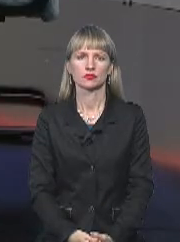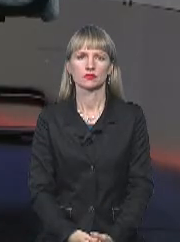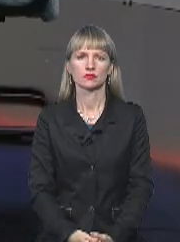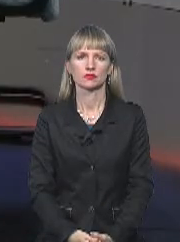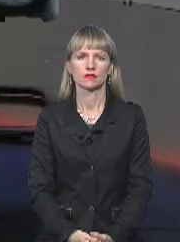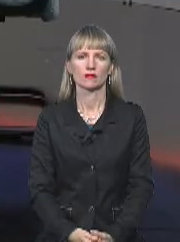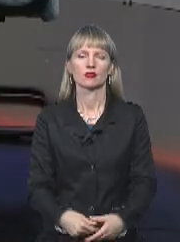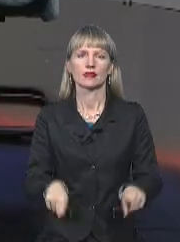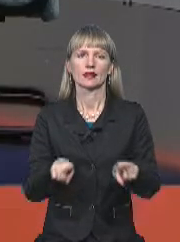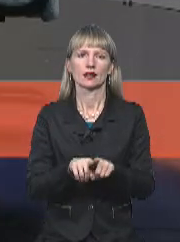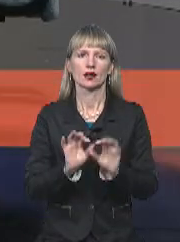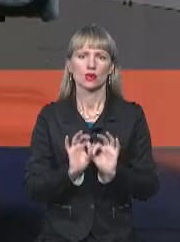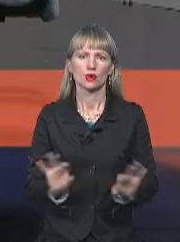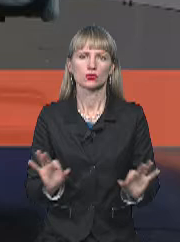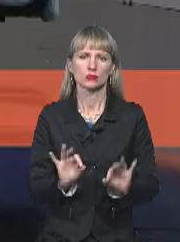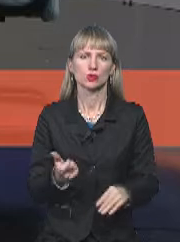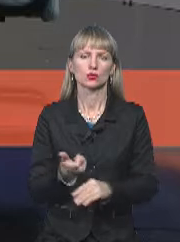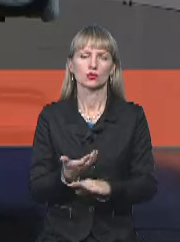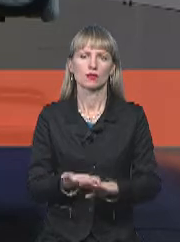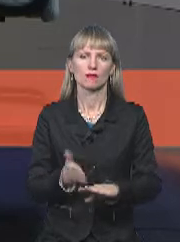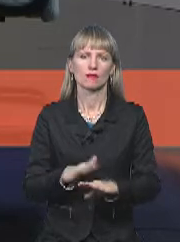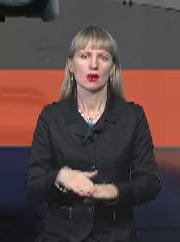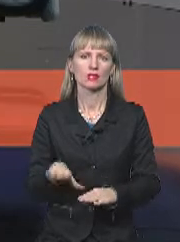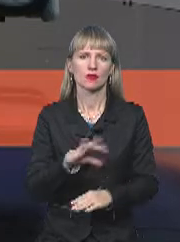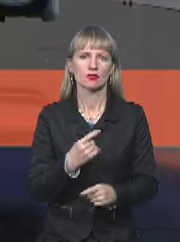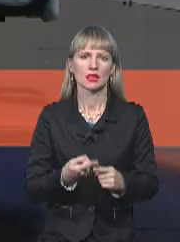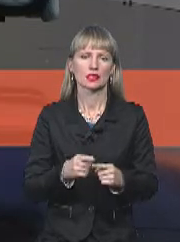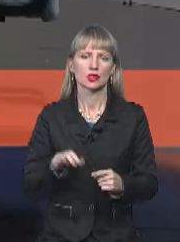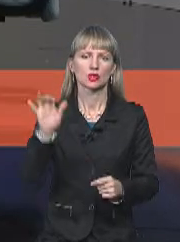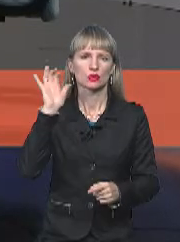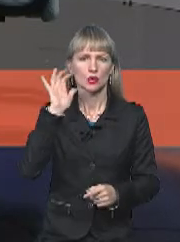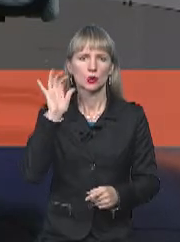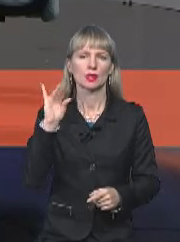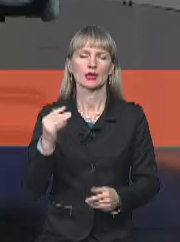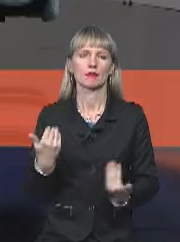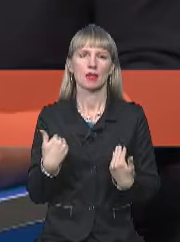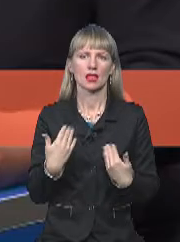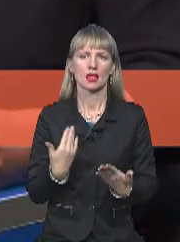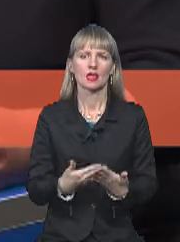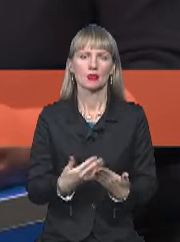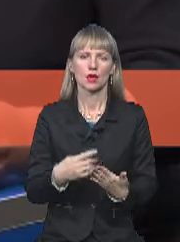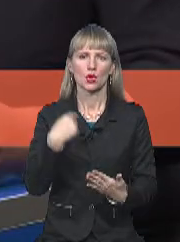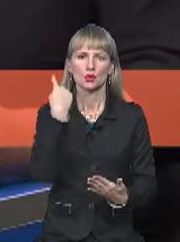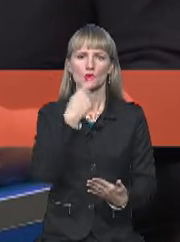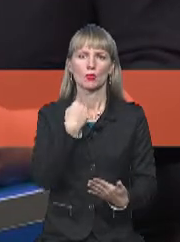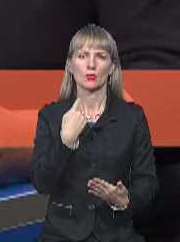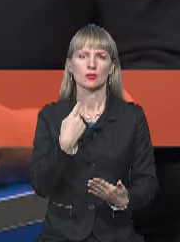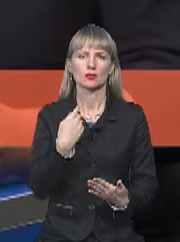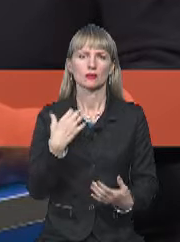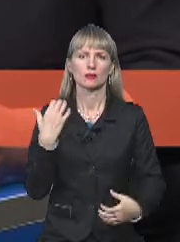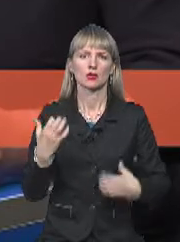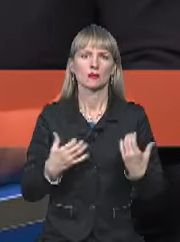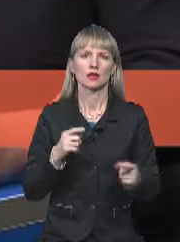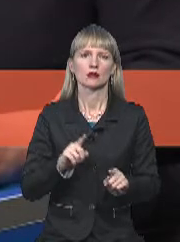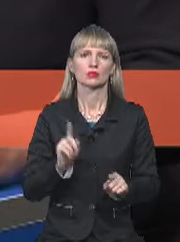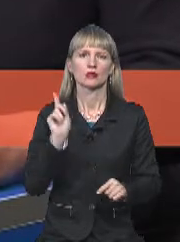От така розповідь. Дуже важко це все слухати, і мене, наприклад, особисто переймаюся